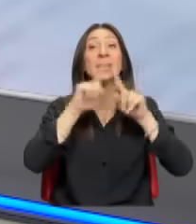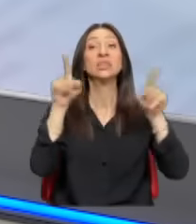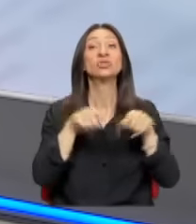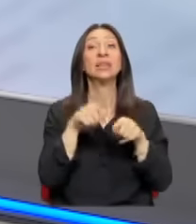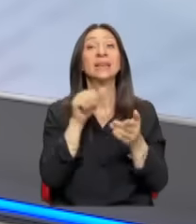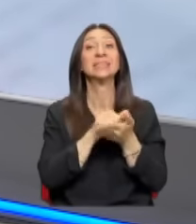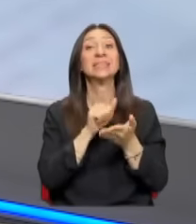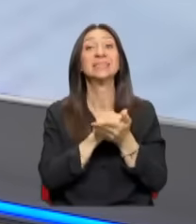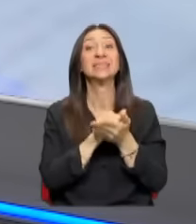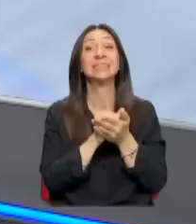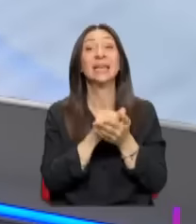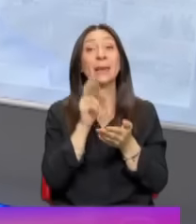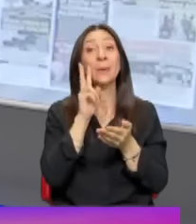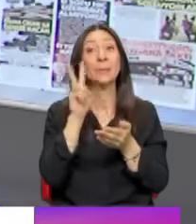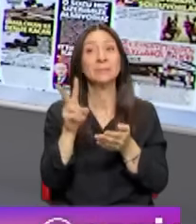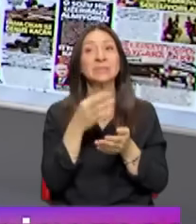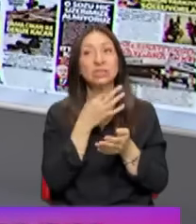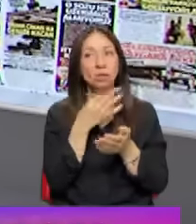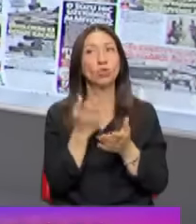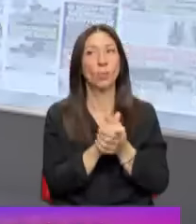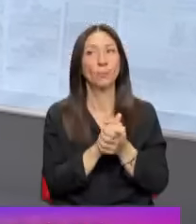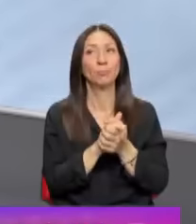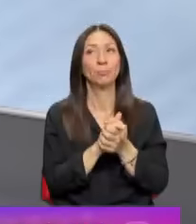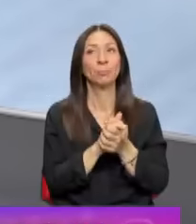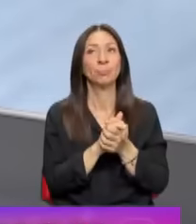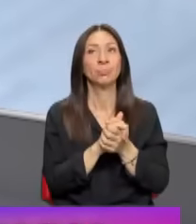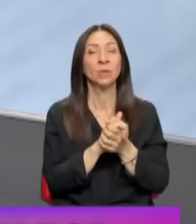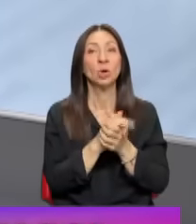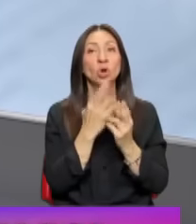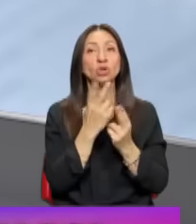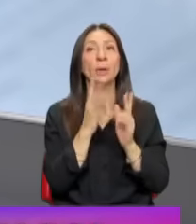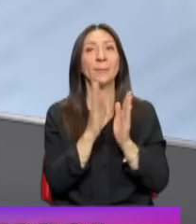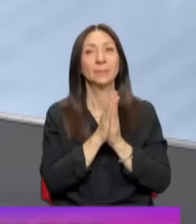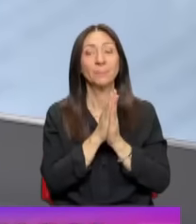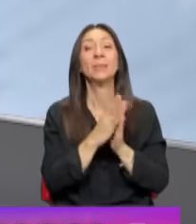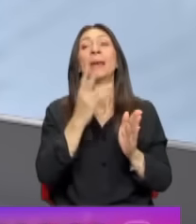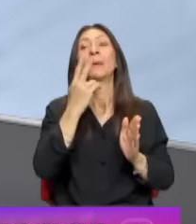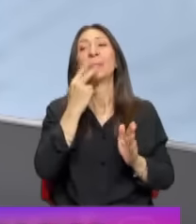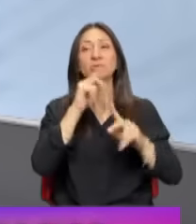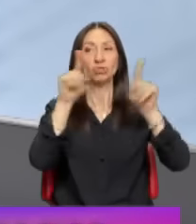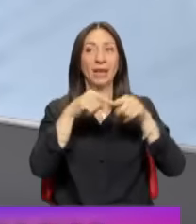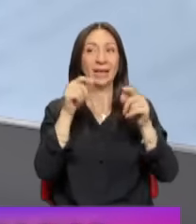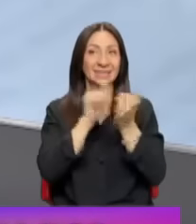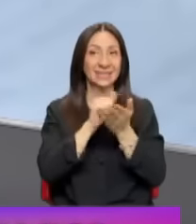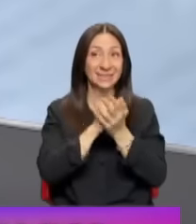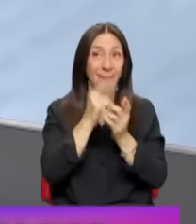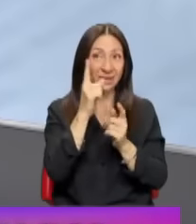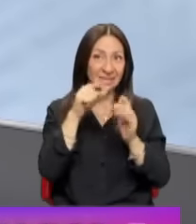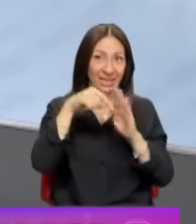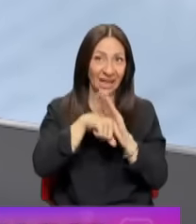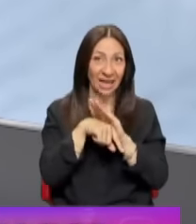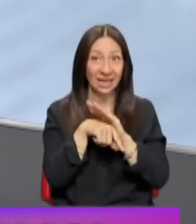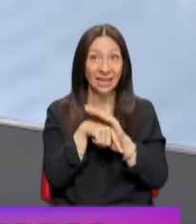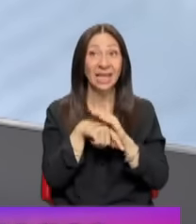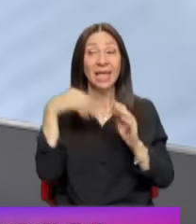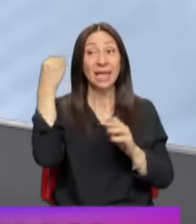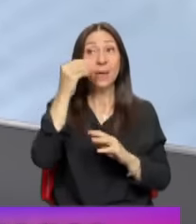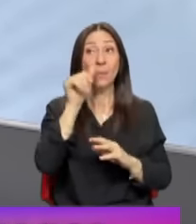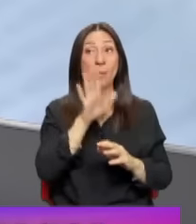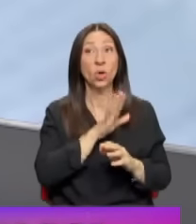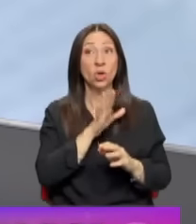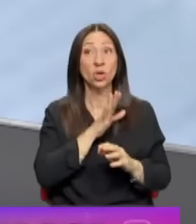Gazetesi'nin gelmesini rica edelim. Konuşamadım. Pencere Gazetesi'nde de bir detay.